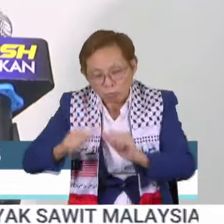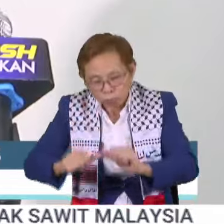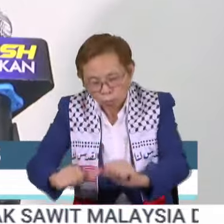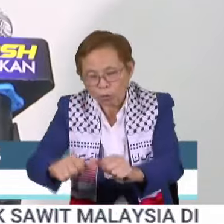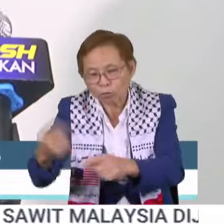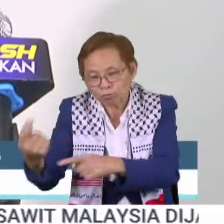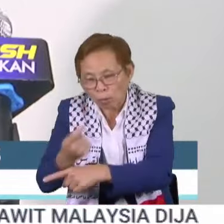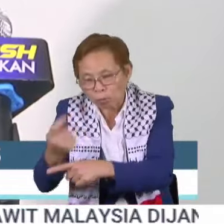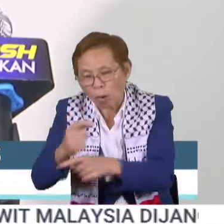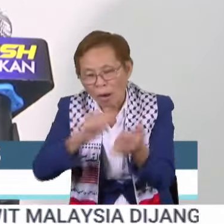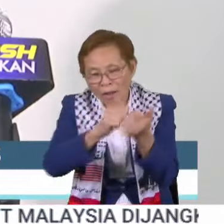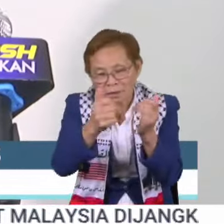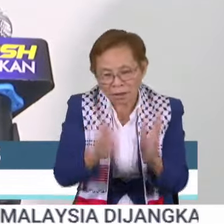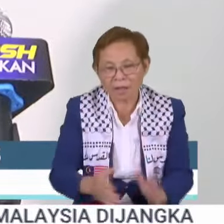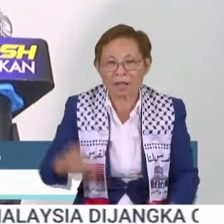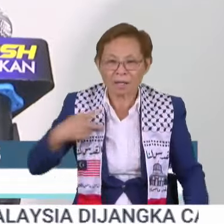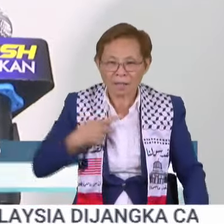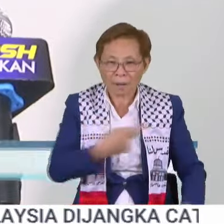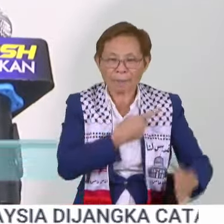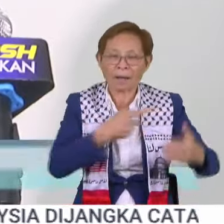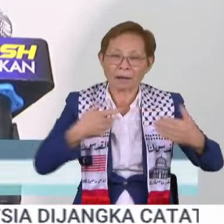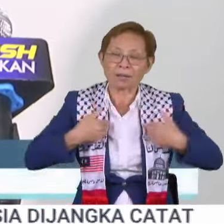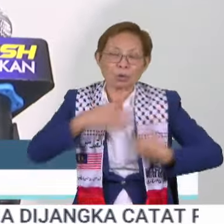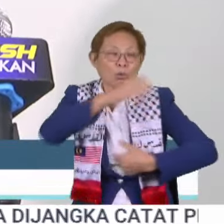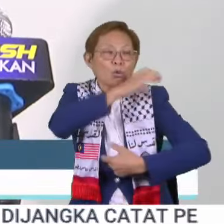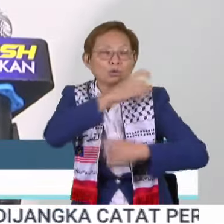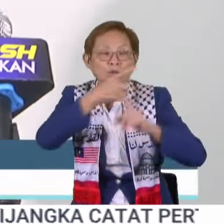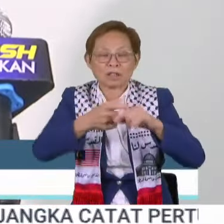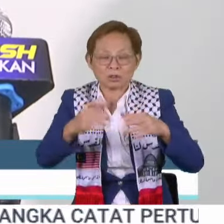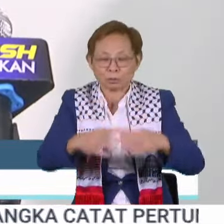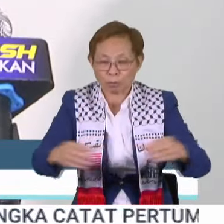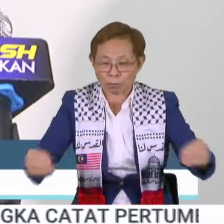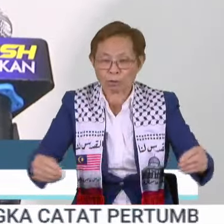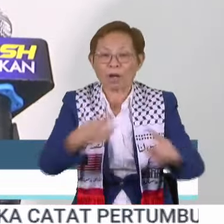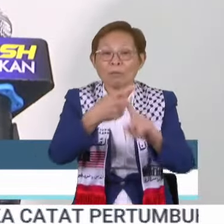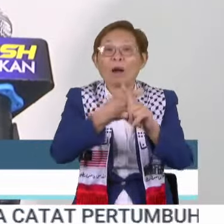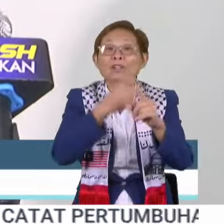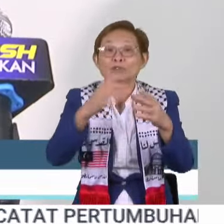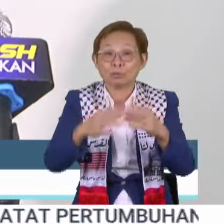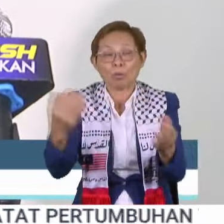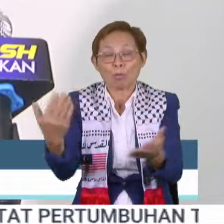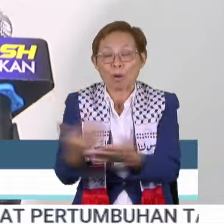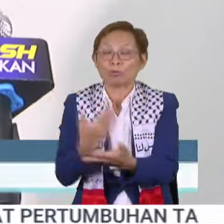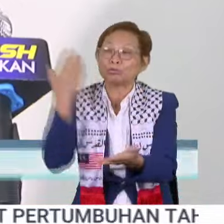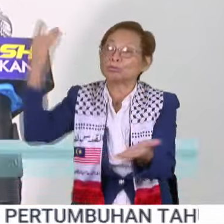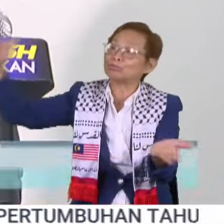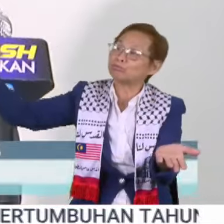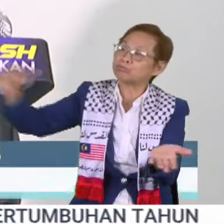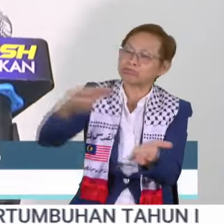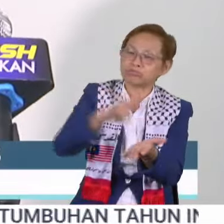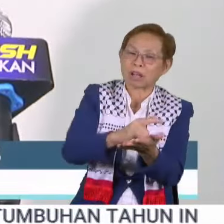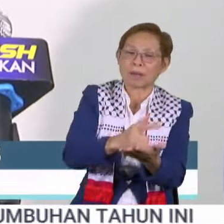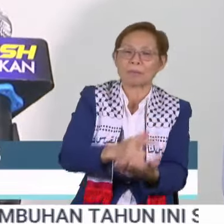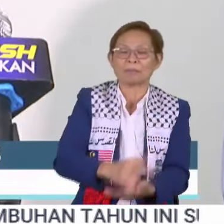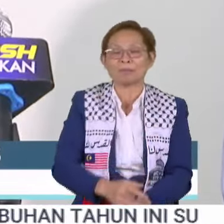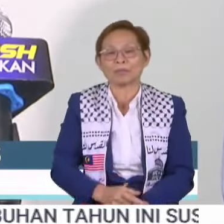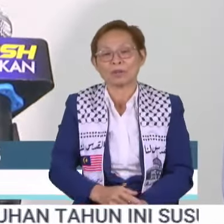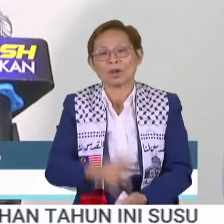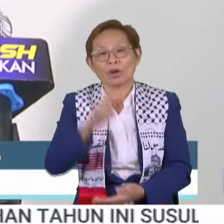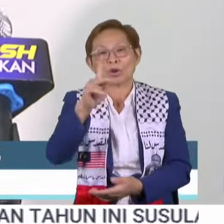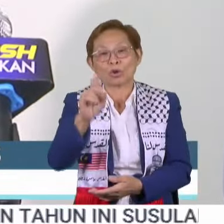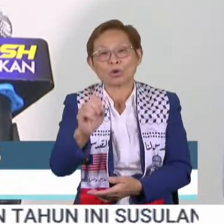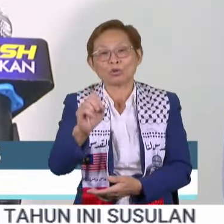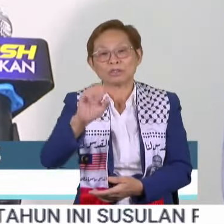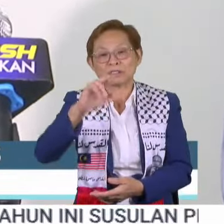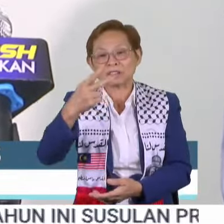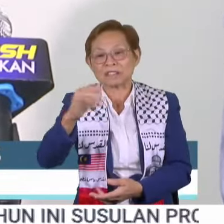atlet. Memang kami ada coach dari Japan yang baru tiba iaitu Coach Fumio dan pihak